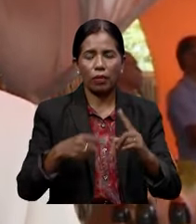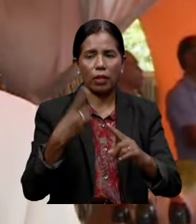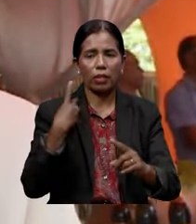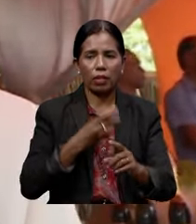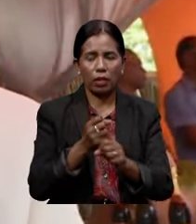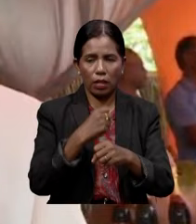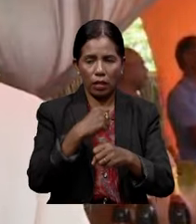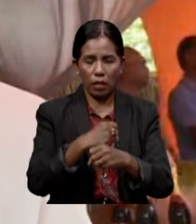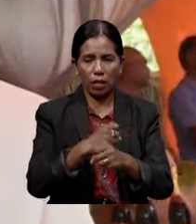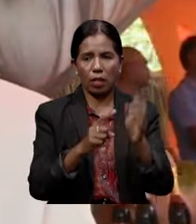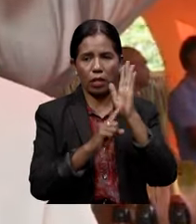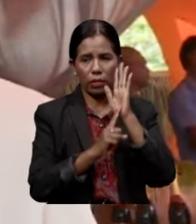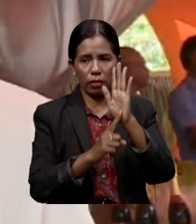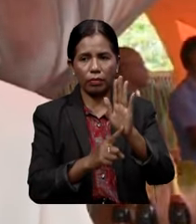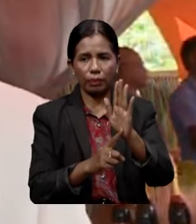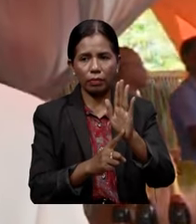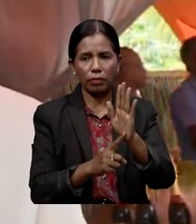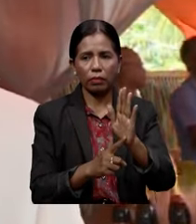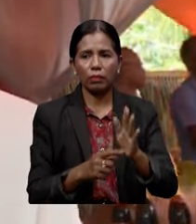kria atudu itaninia